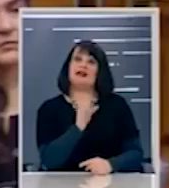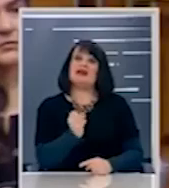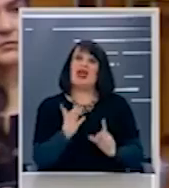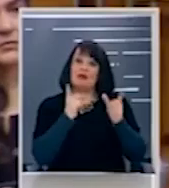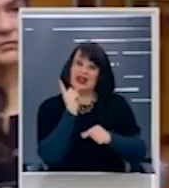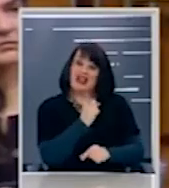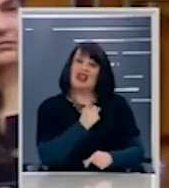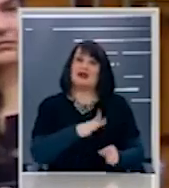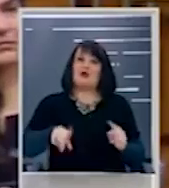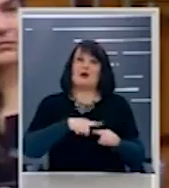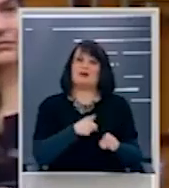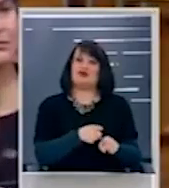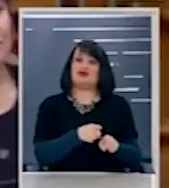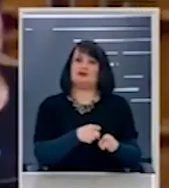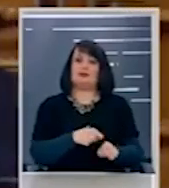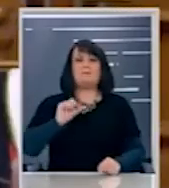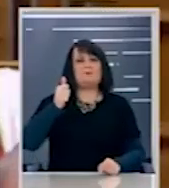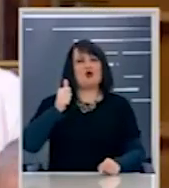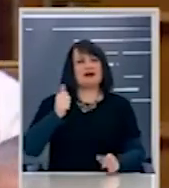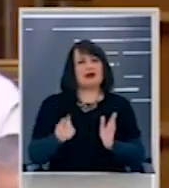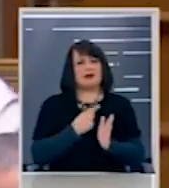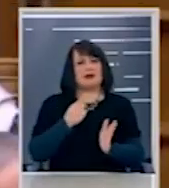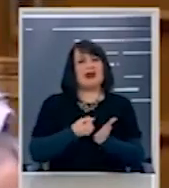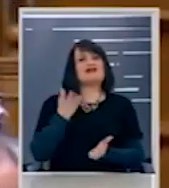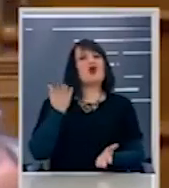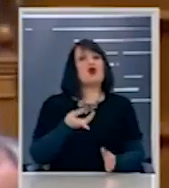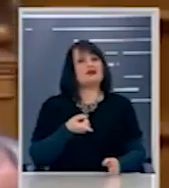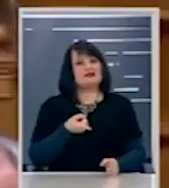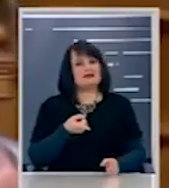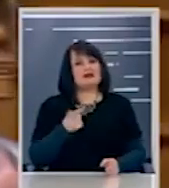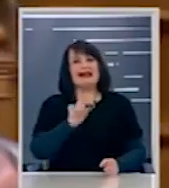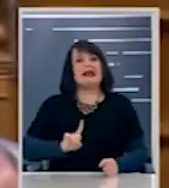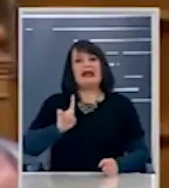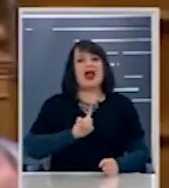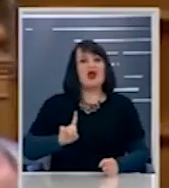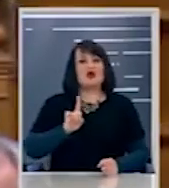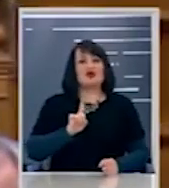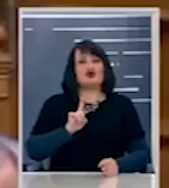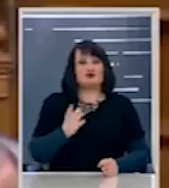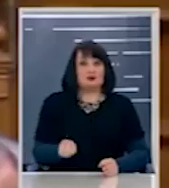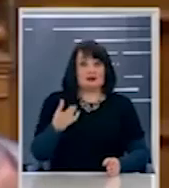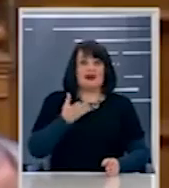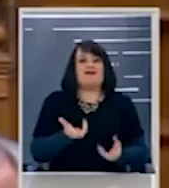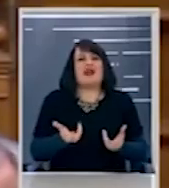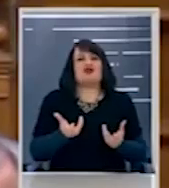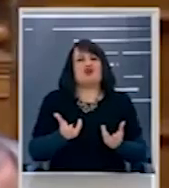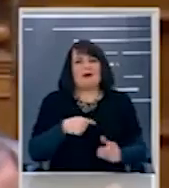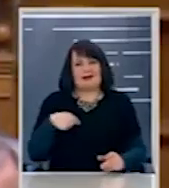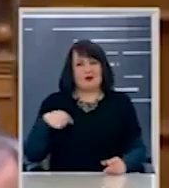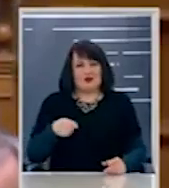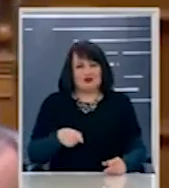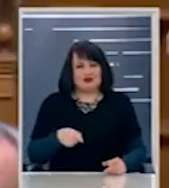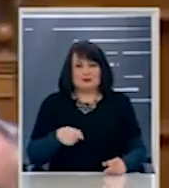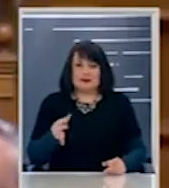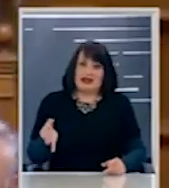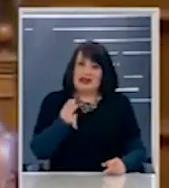αυτό. Στην πρώτη αξιολόγηση, ο κ. Μητσοτάκης, νέος τότε αρχηγός, ενώ είχε βγει και είχε πει